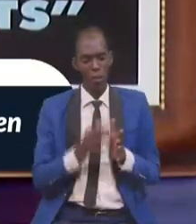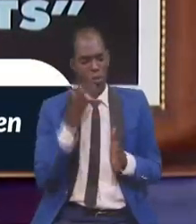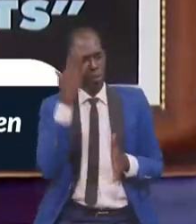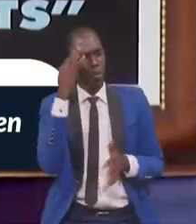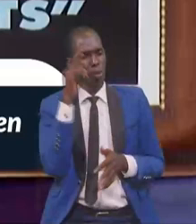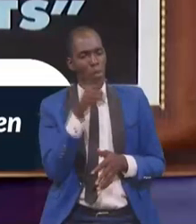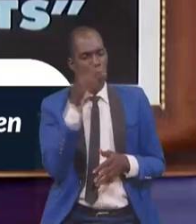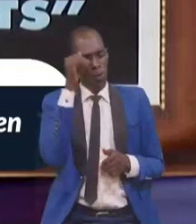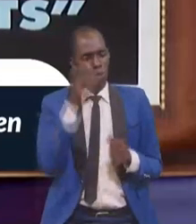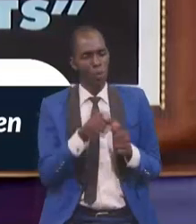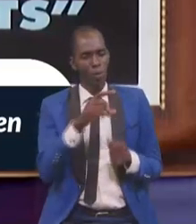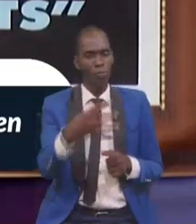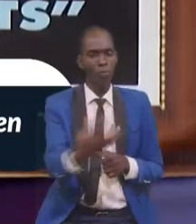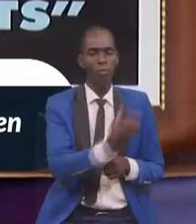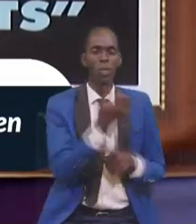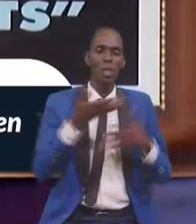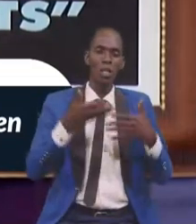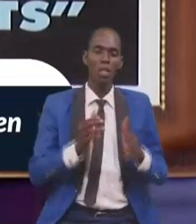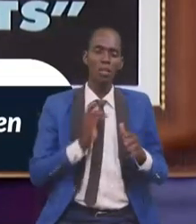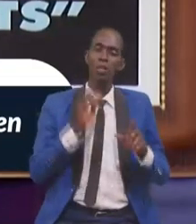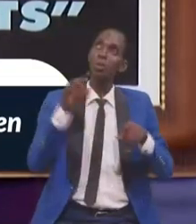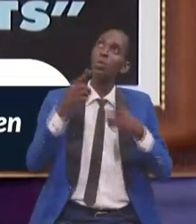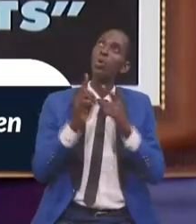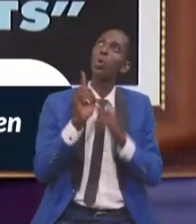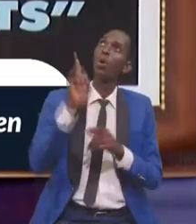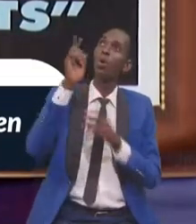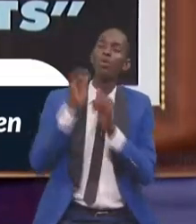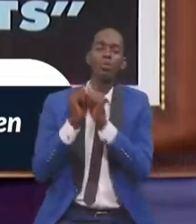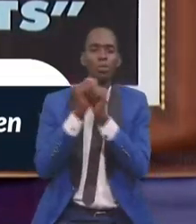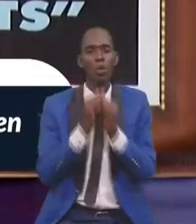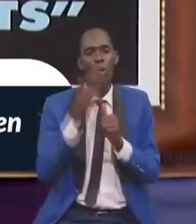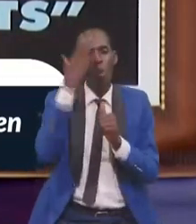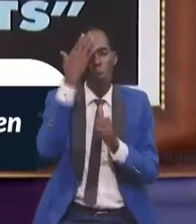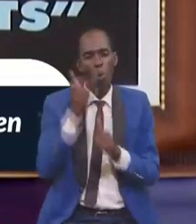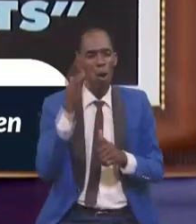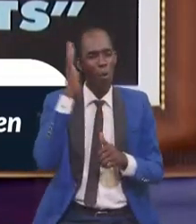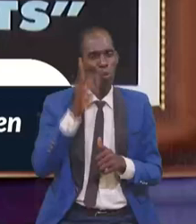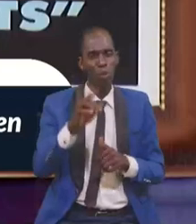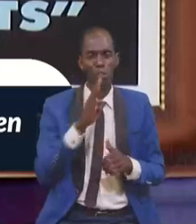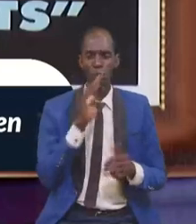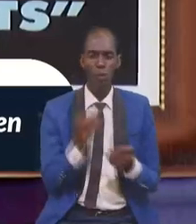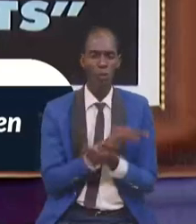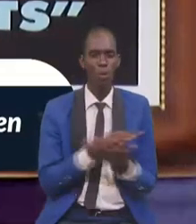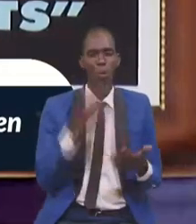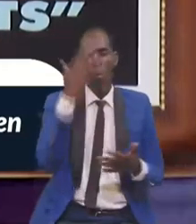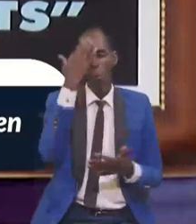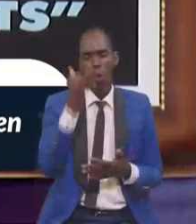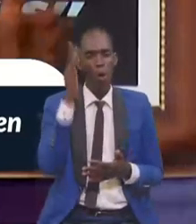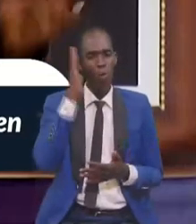vient, allons au ciel. Pourquoi vas-tu périr? Pourquoi vas-tu aller en